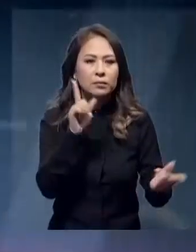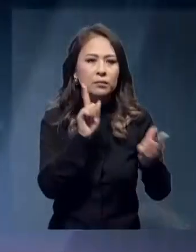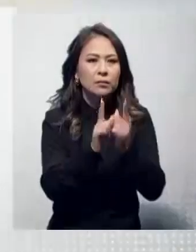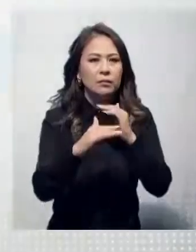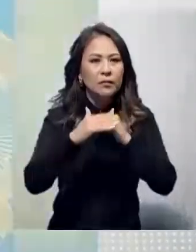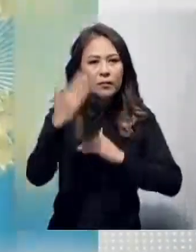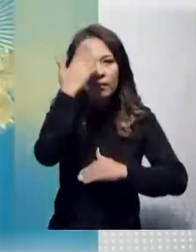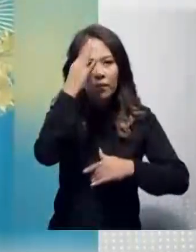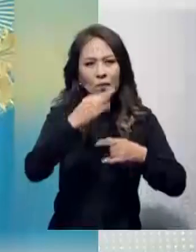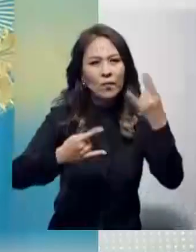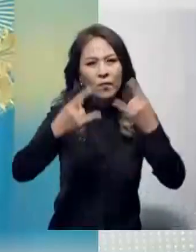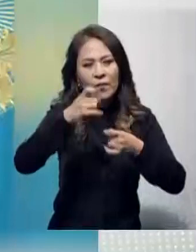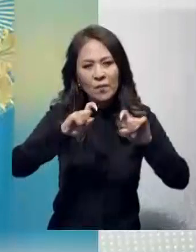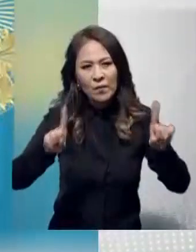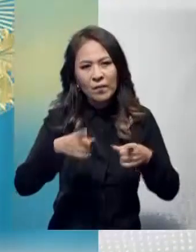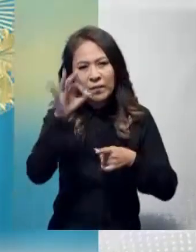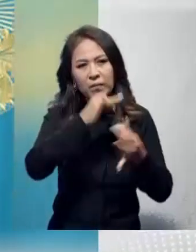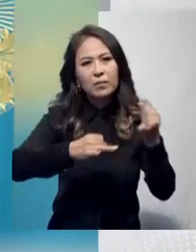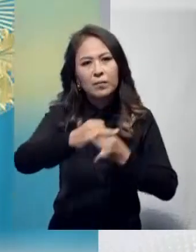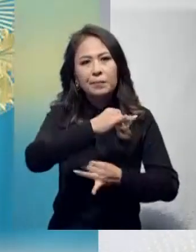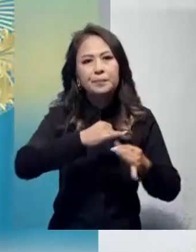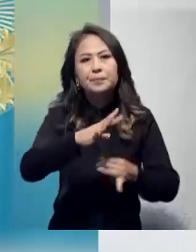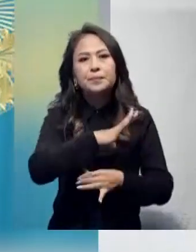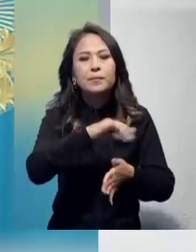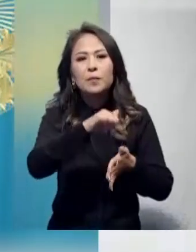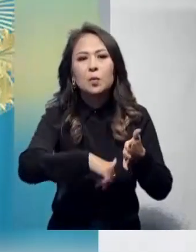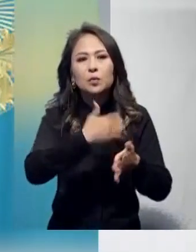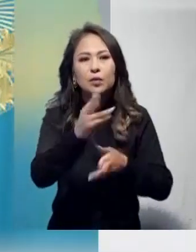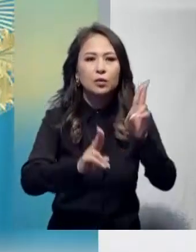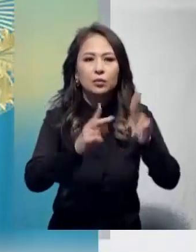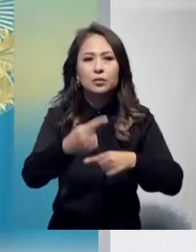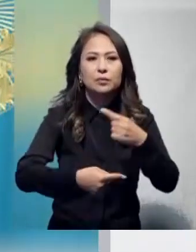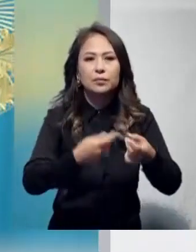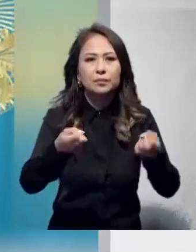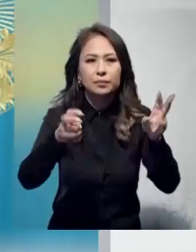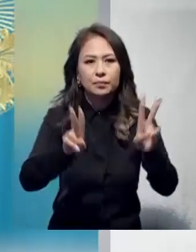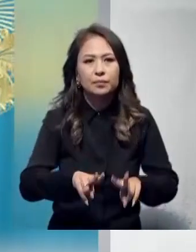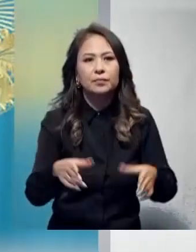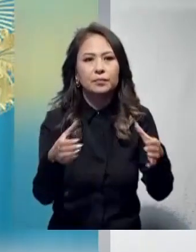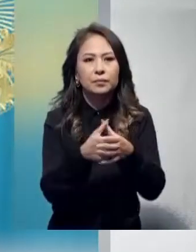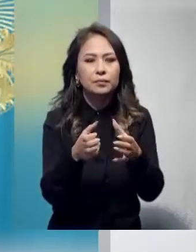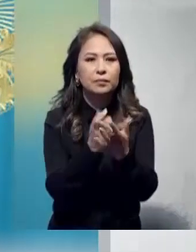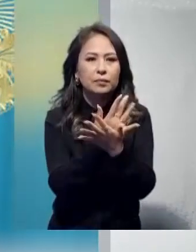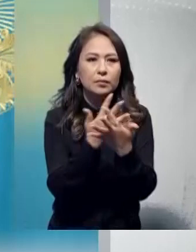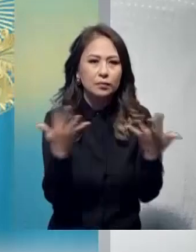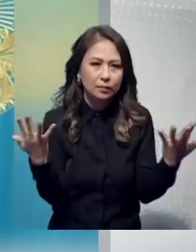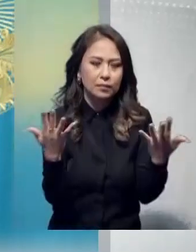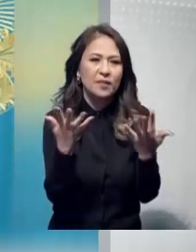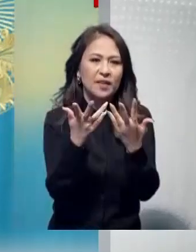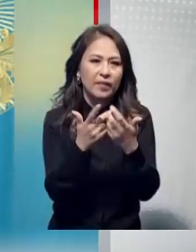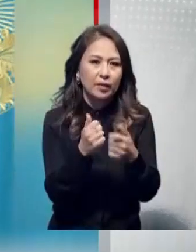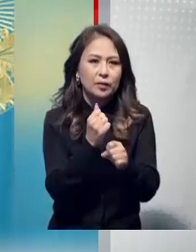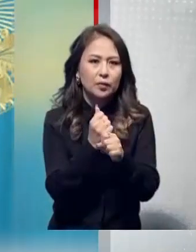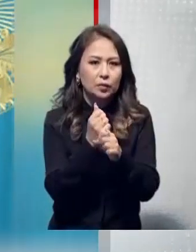қабылдап, еліміздегі кинематография саласын дамыту жайын талқылады. Себебі ол дәстүрлі мамандық иелерін